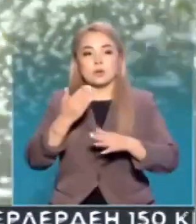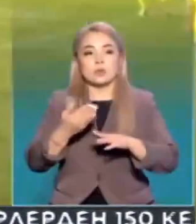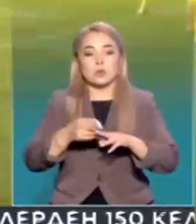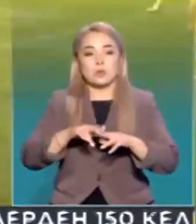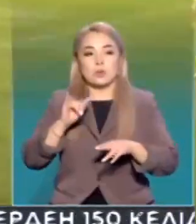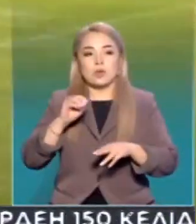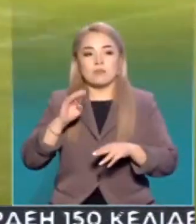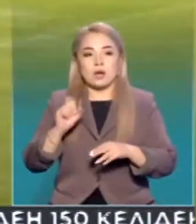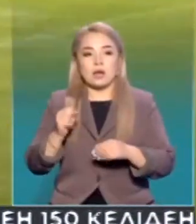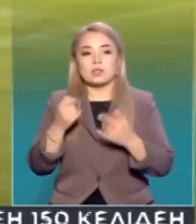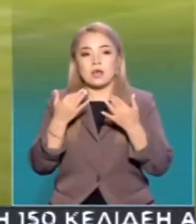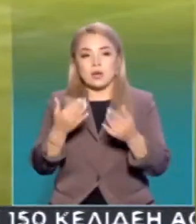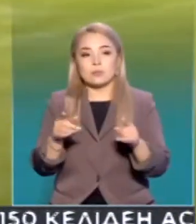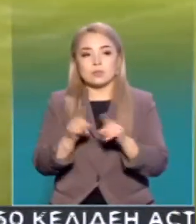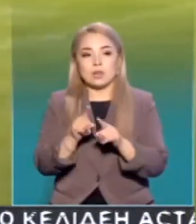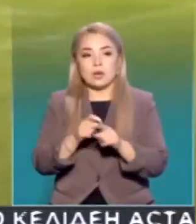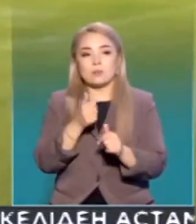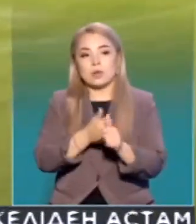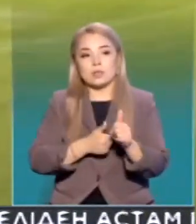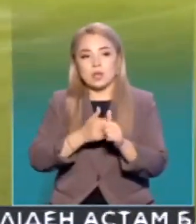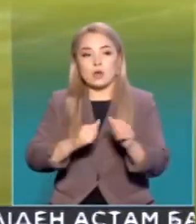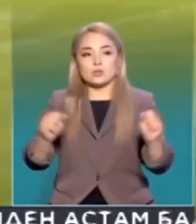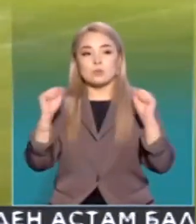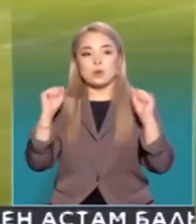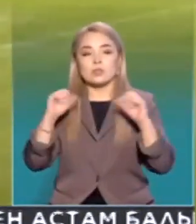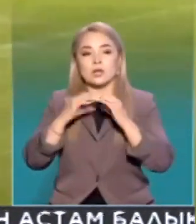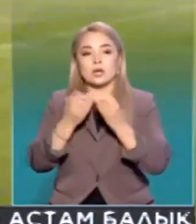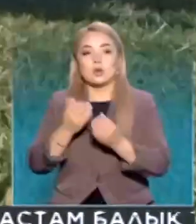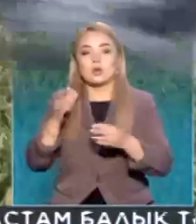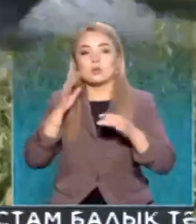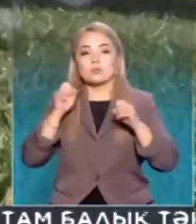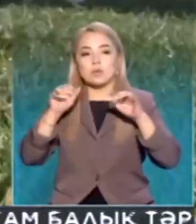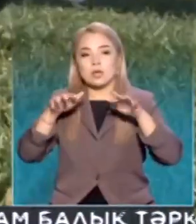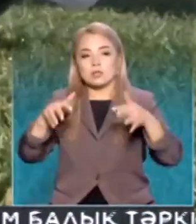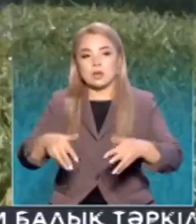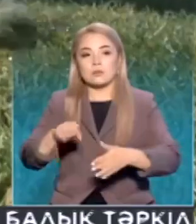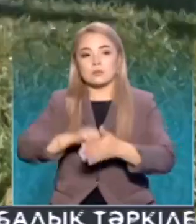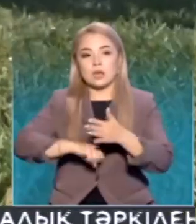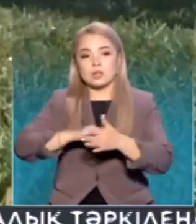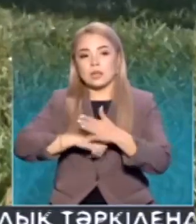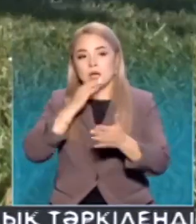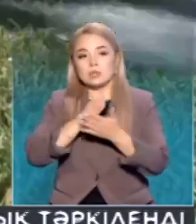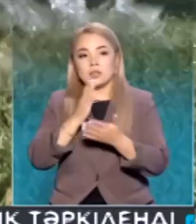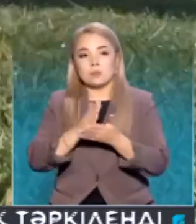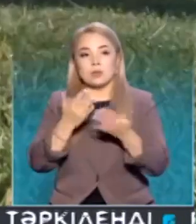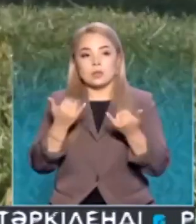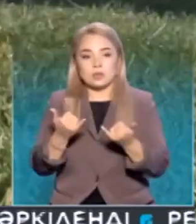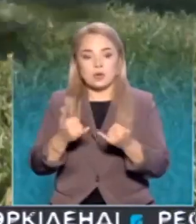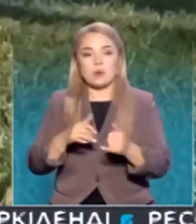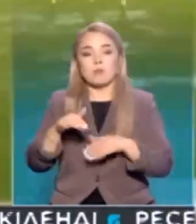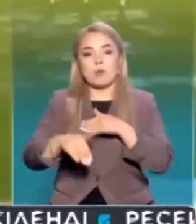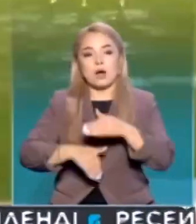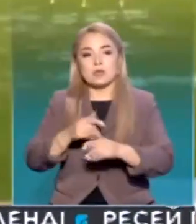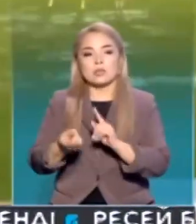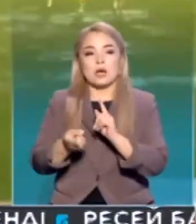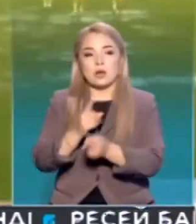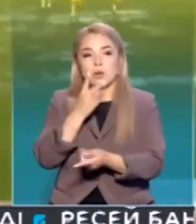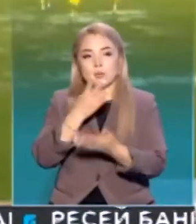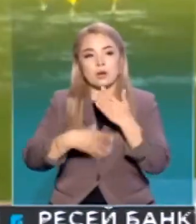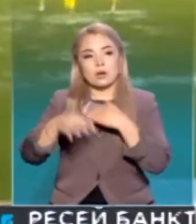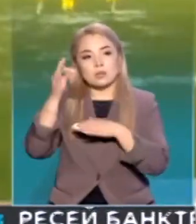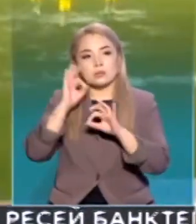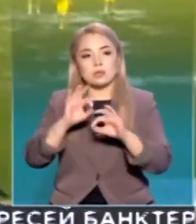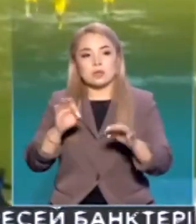УЕФА талаптарына сай келеді деп мадақталған спорт кешені суағар жүйелердің болмауынан ватерпол өткізетін бассейнге айналғаны көпшіліктің